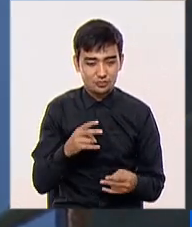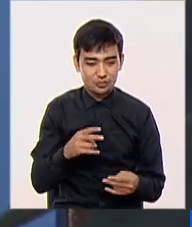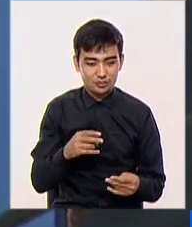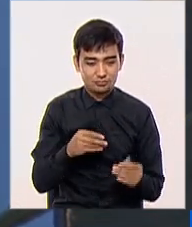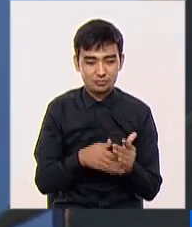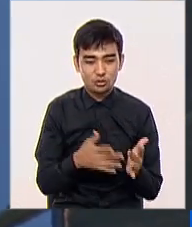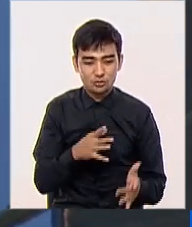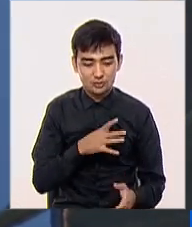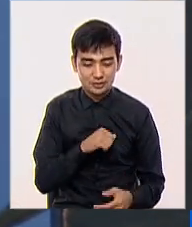ущерб